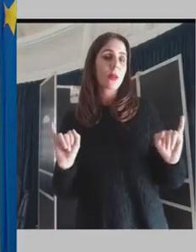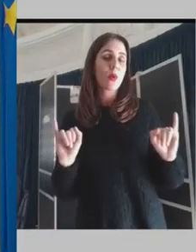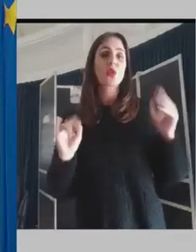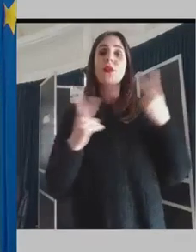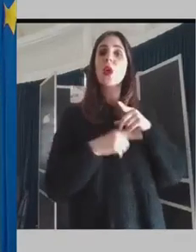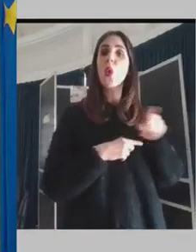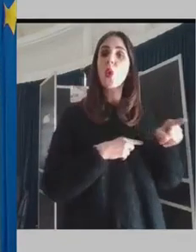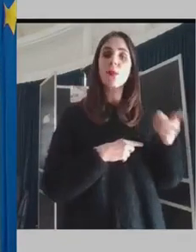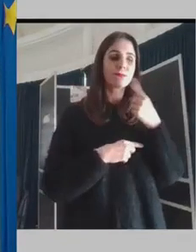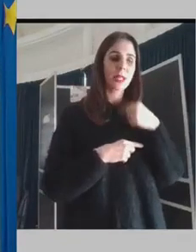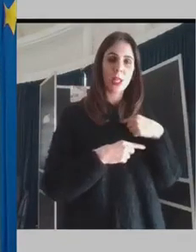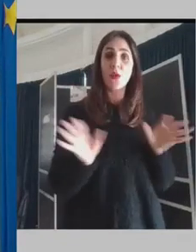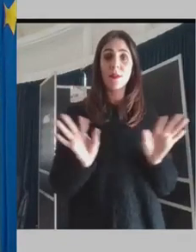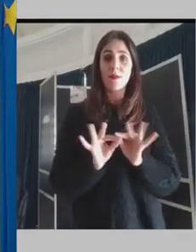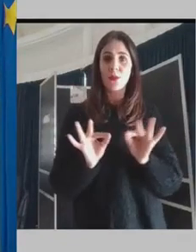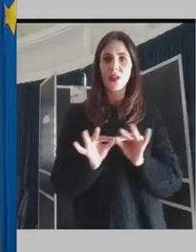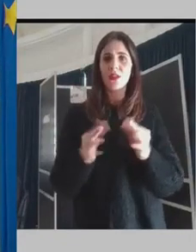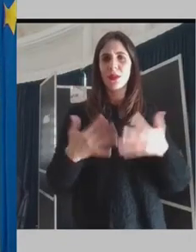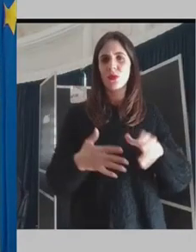ok.